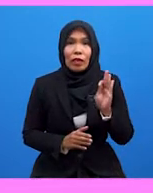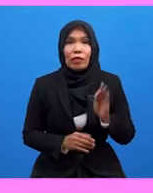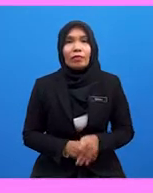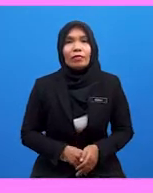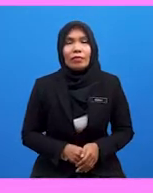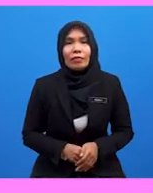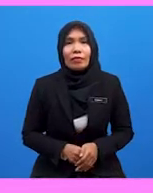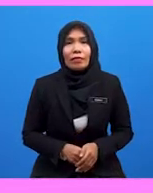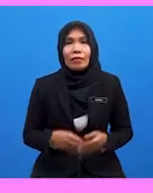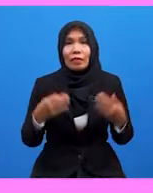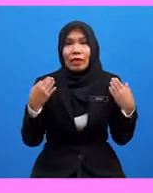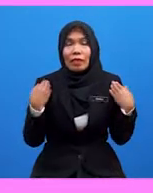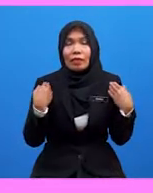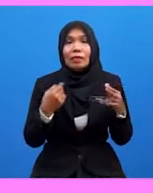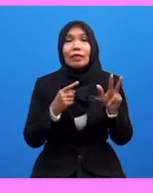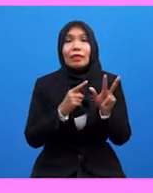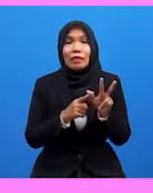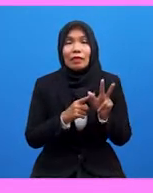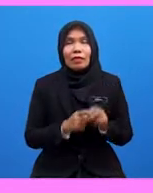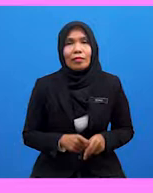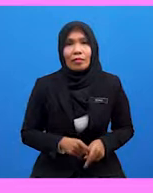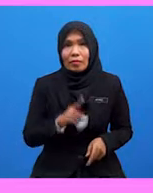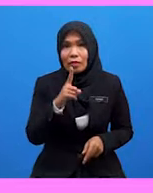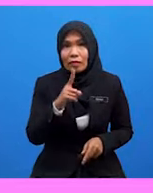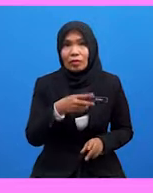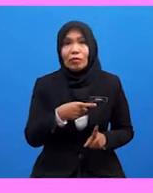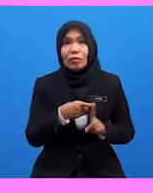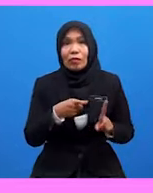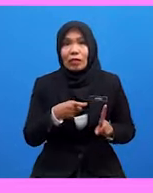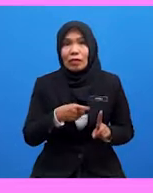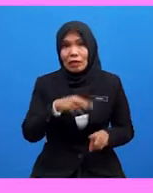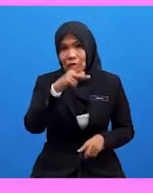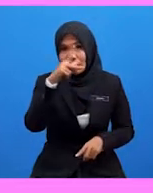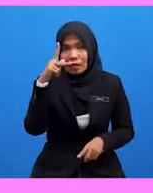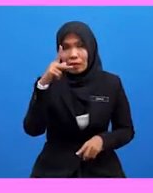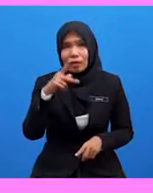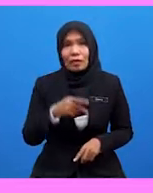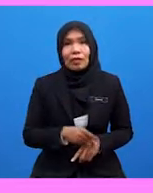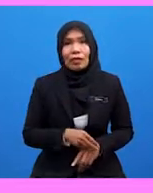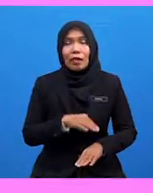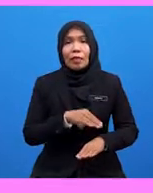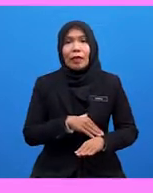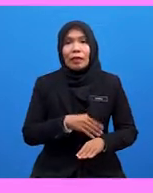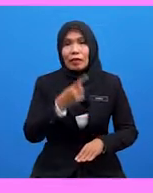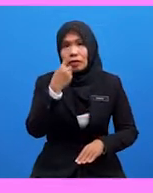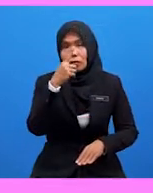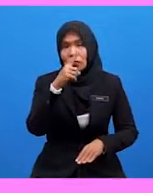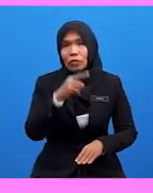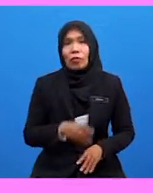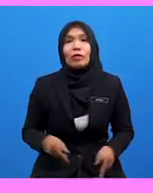tiga bentuk iaitu tunggal, dari, kerana, di, pada, untuk,